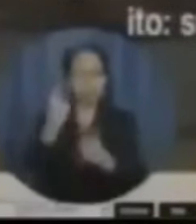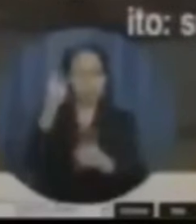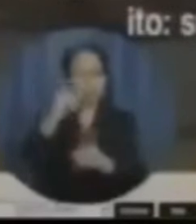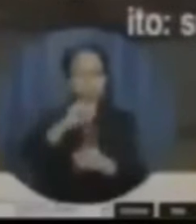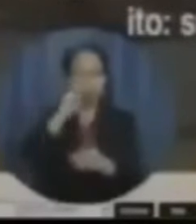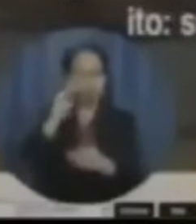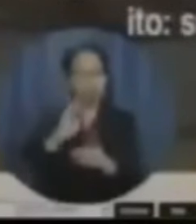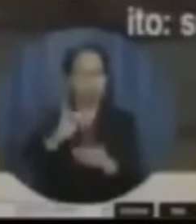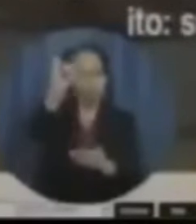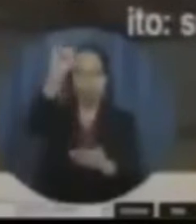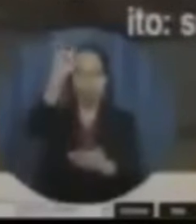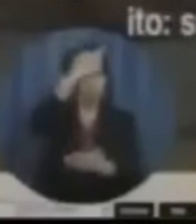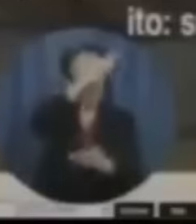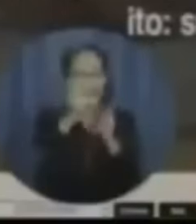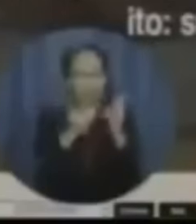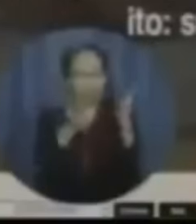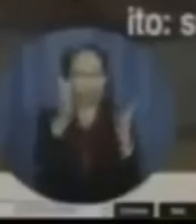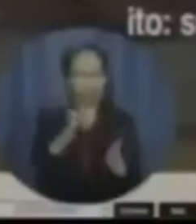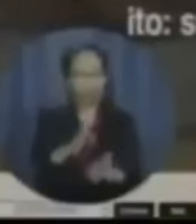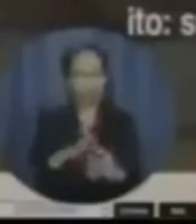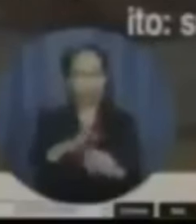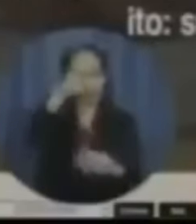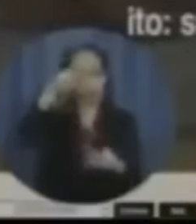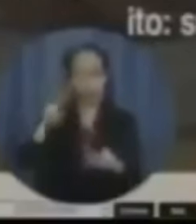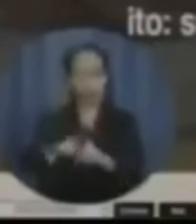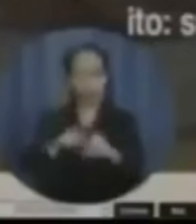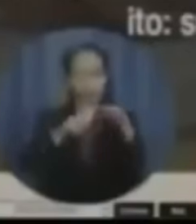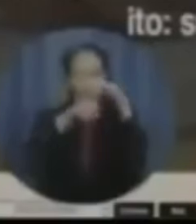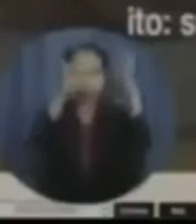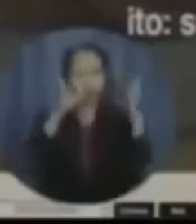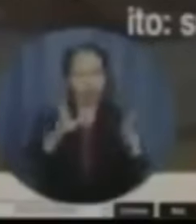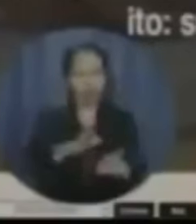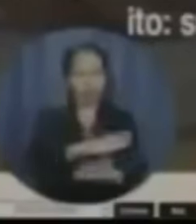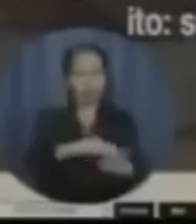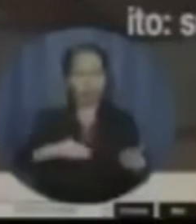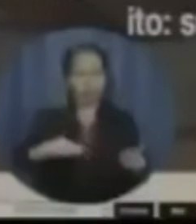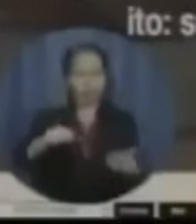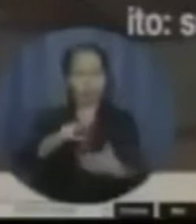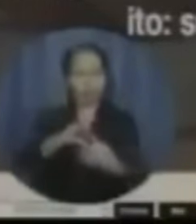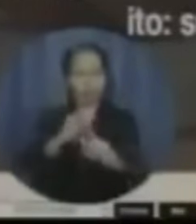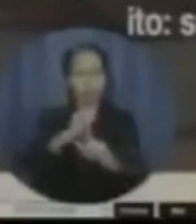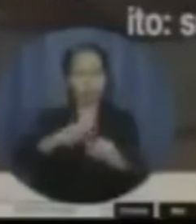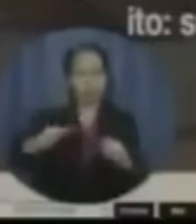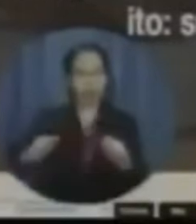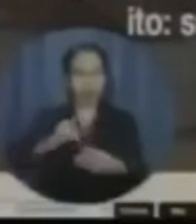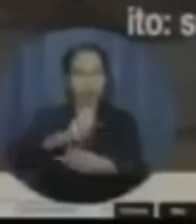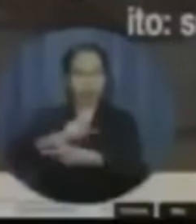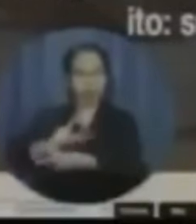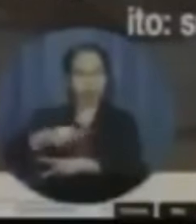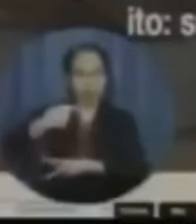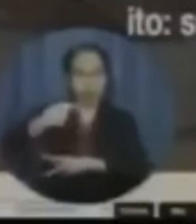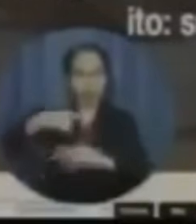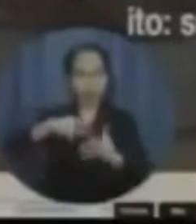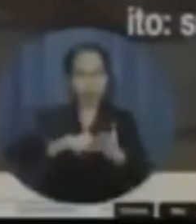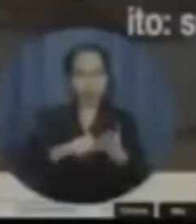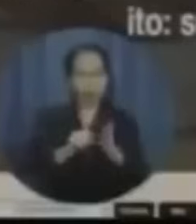mo alipin at ng iyong mga kapatid na mga propeta at ng mga tumutupad ng mga salita ng